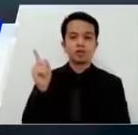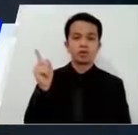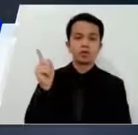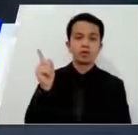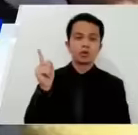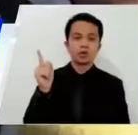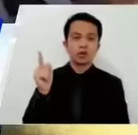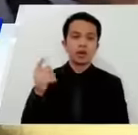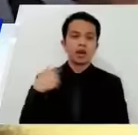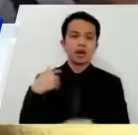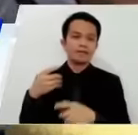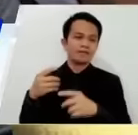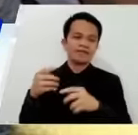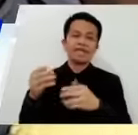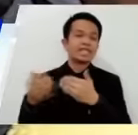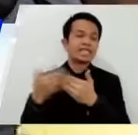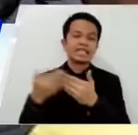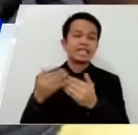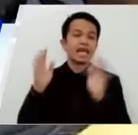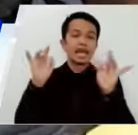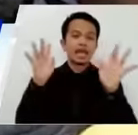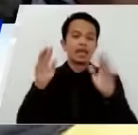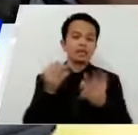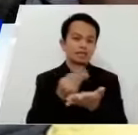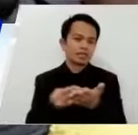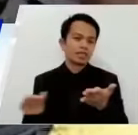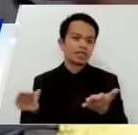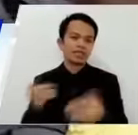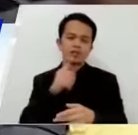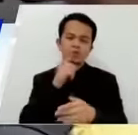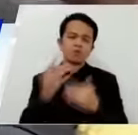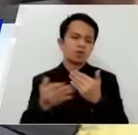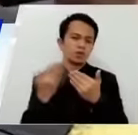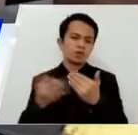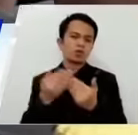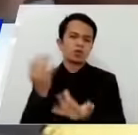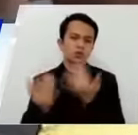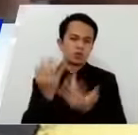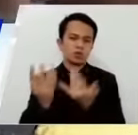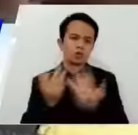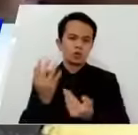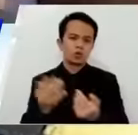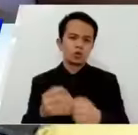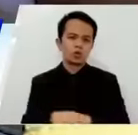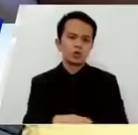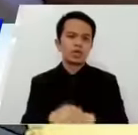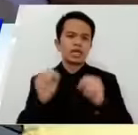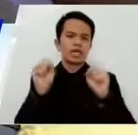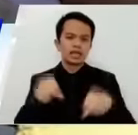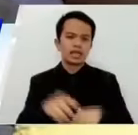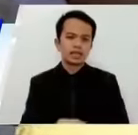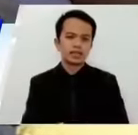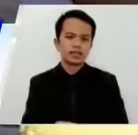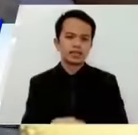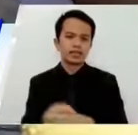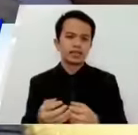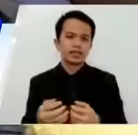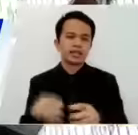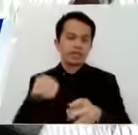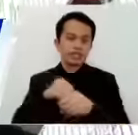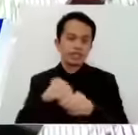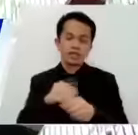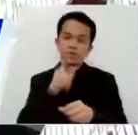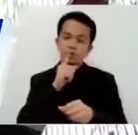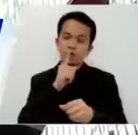So, mga materials is easily combustible, mga highly flammable yung mga gamit natin dyan, kaya mabilis yung